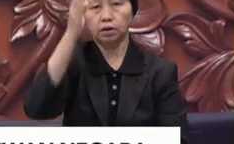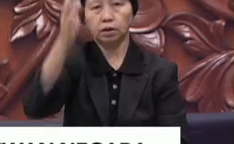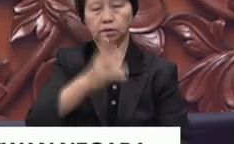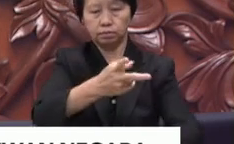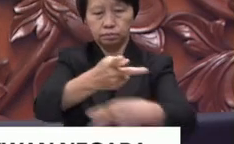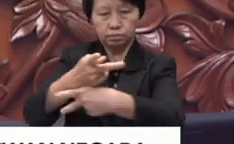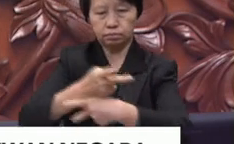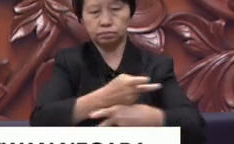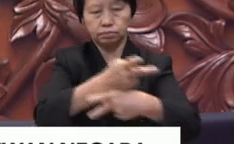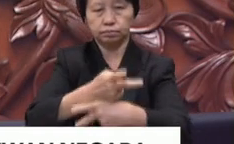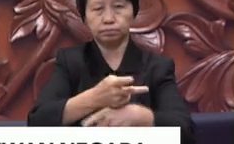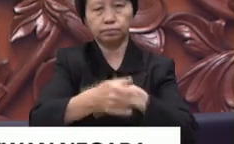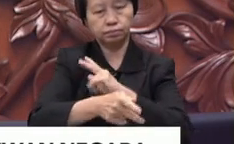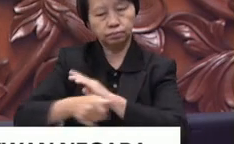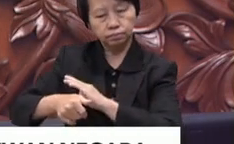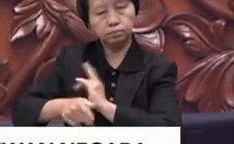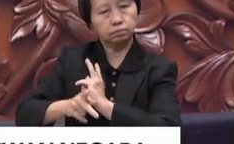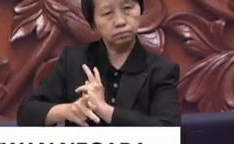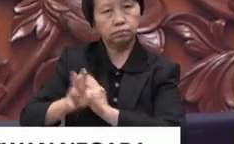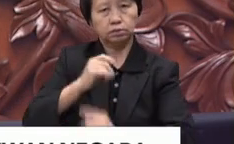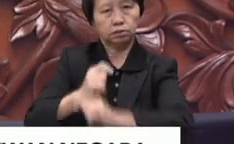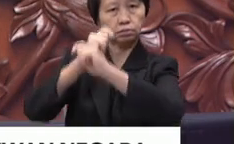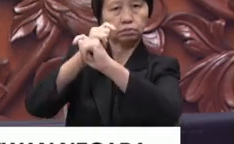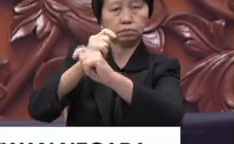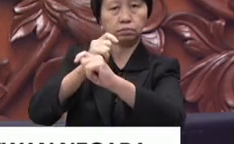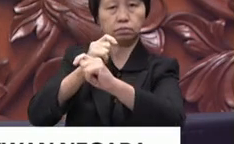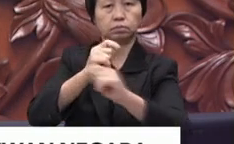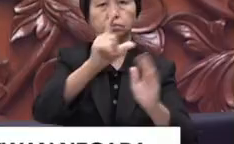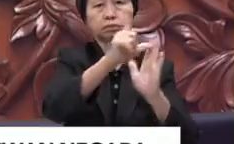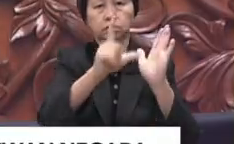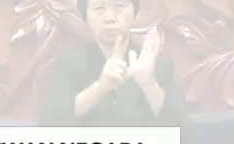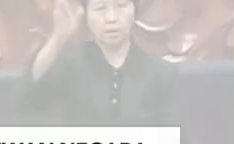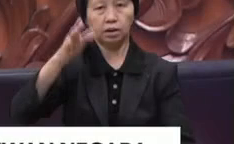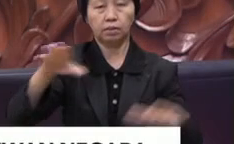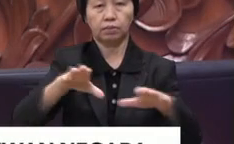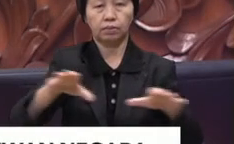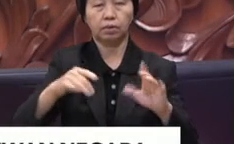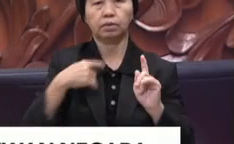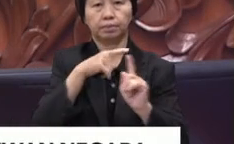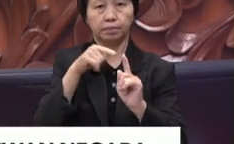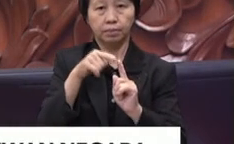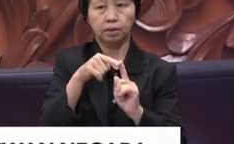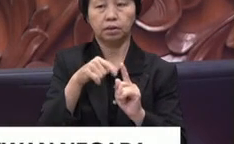memelihara melindungi dan mempertahankan pelembagaannya apabila